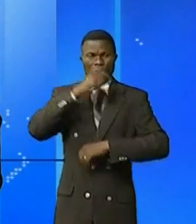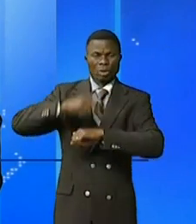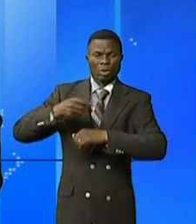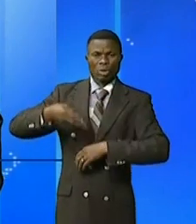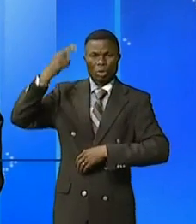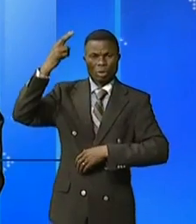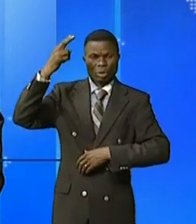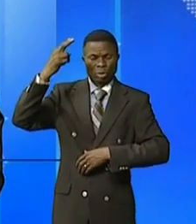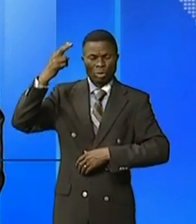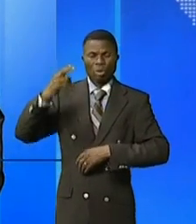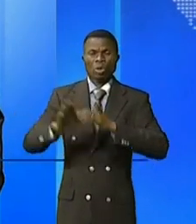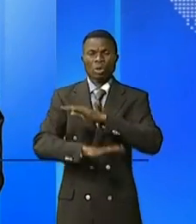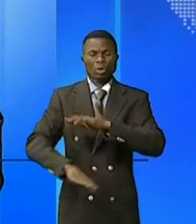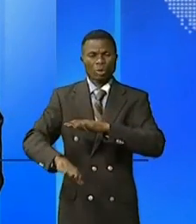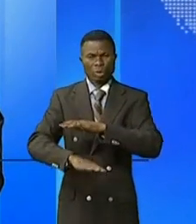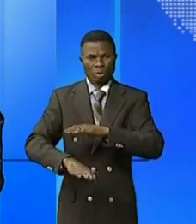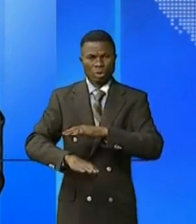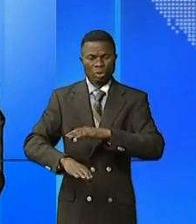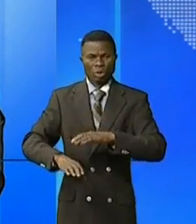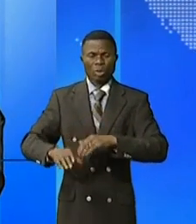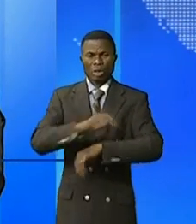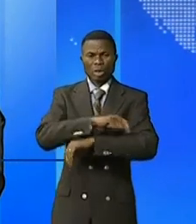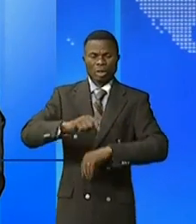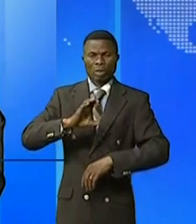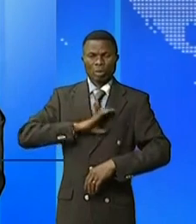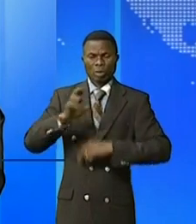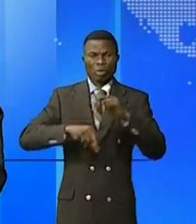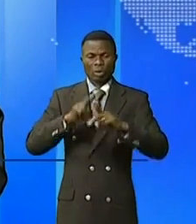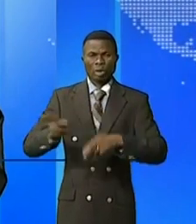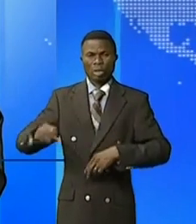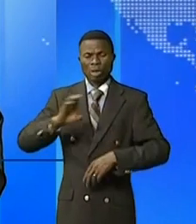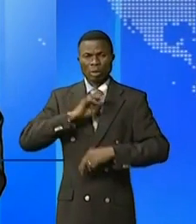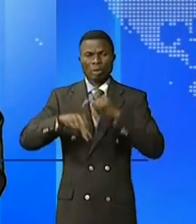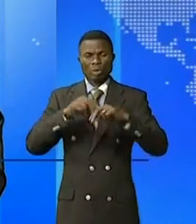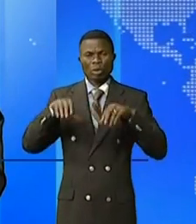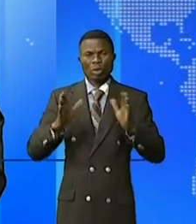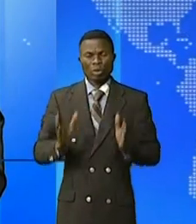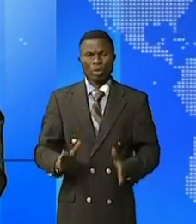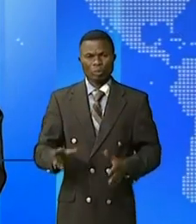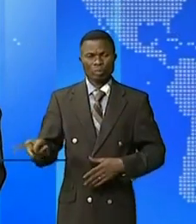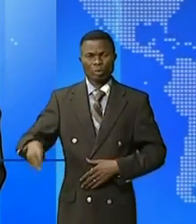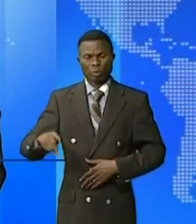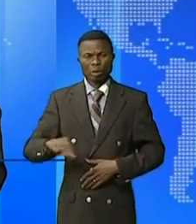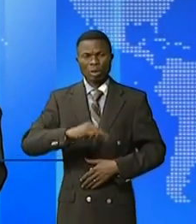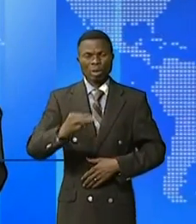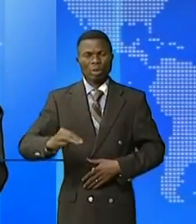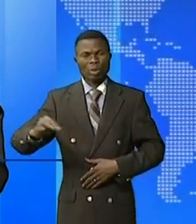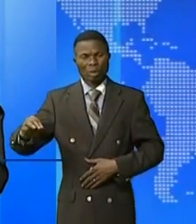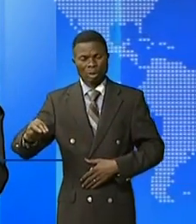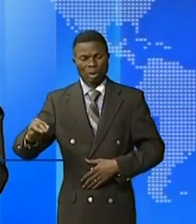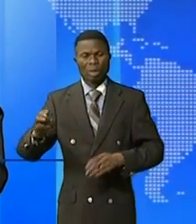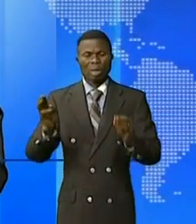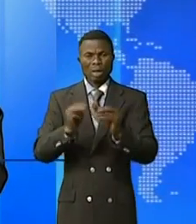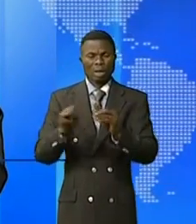et subalternes des commissariats provinciaux de la police nationale congolaise de la province du Maniema. Au cours de cette